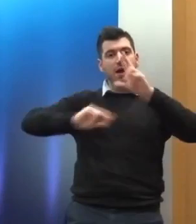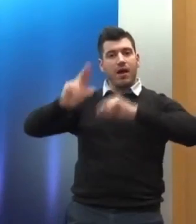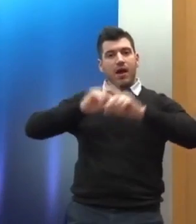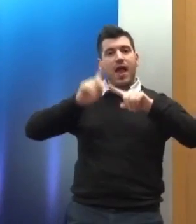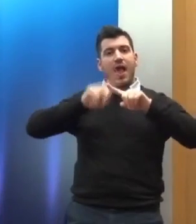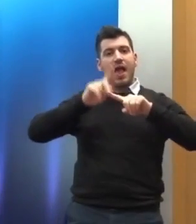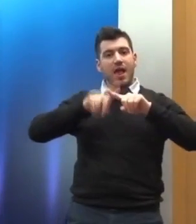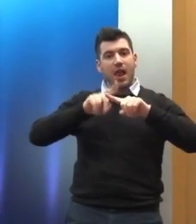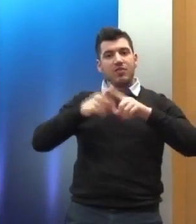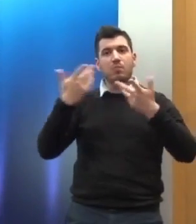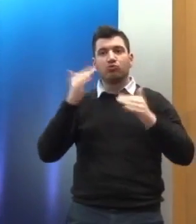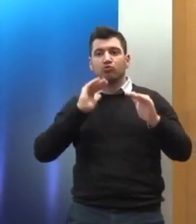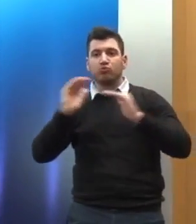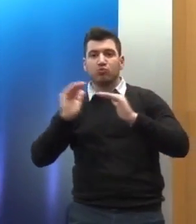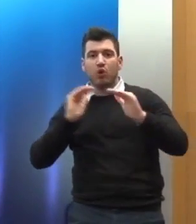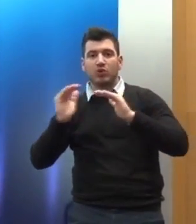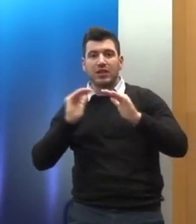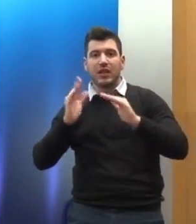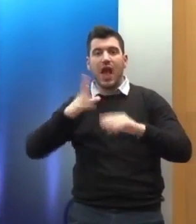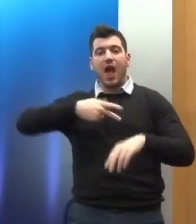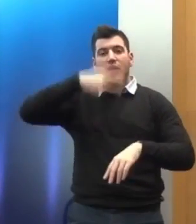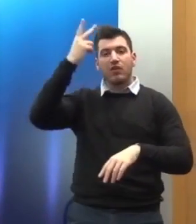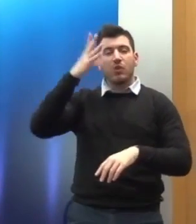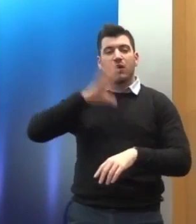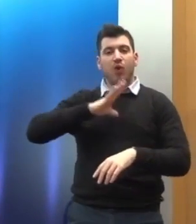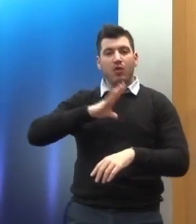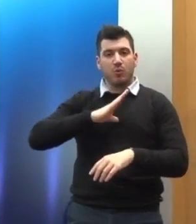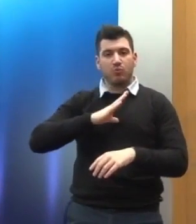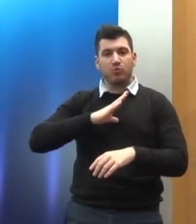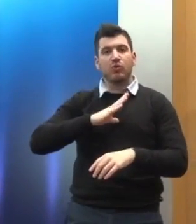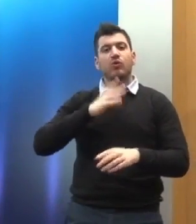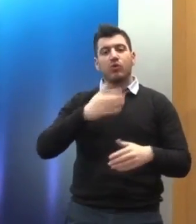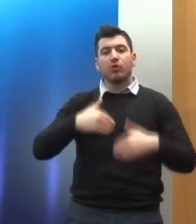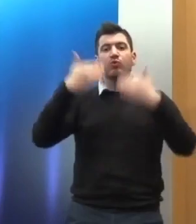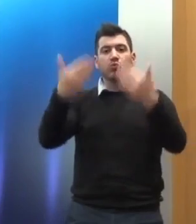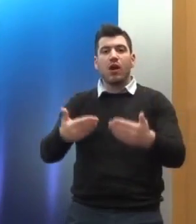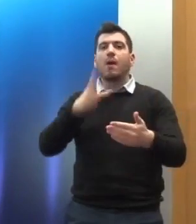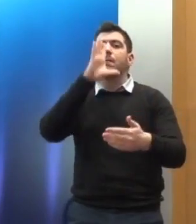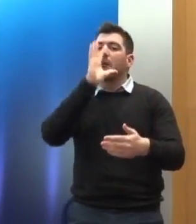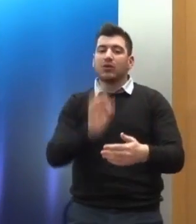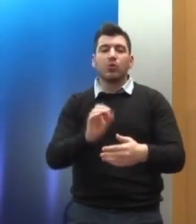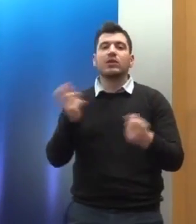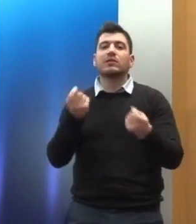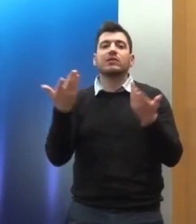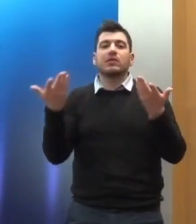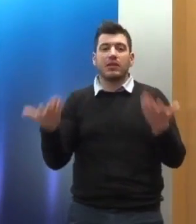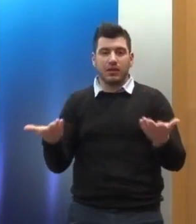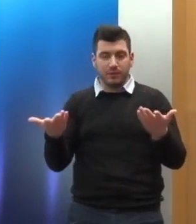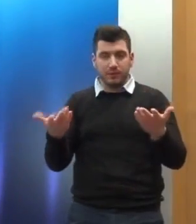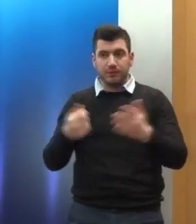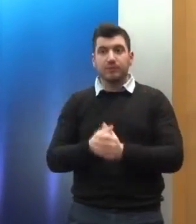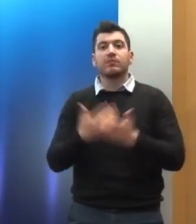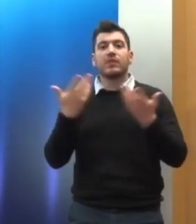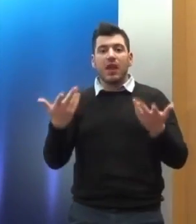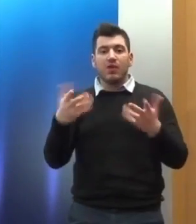διεθνών οργάνων προστασίας των δικαιωμάτων του ανθρώπου, στην πραγματικότητα. Δηλαδή, στις συστάσεις των